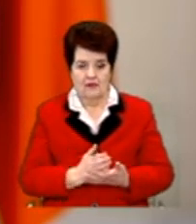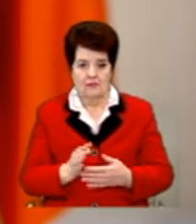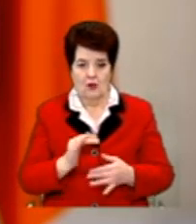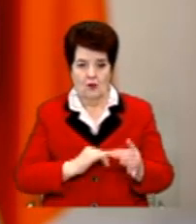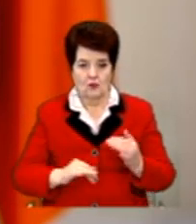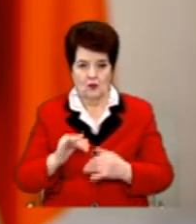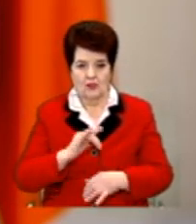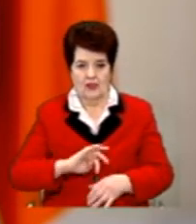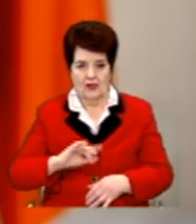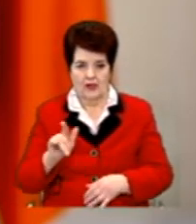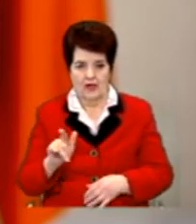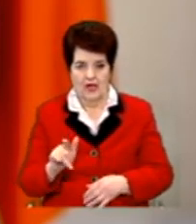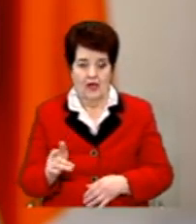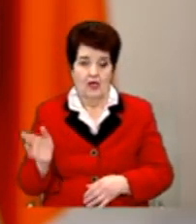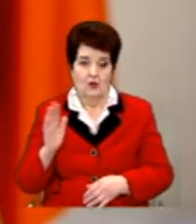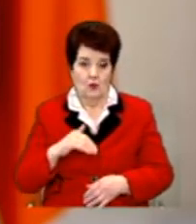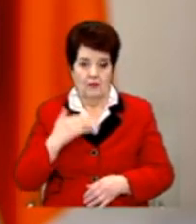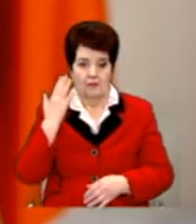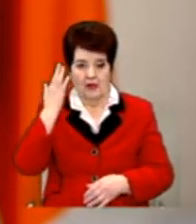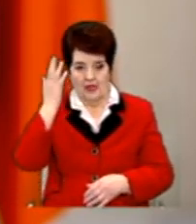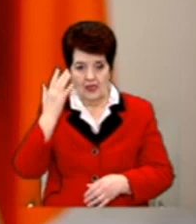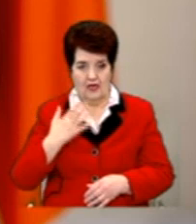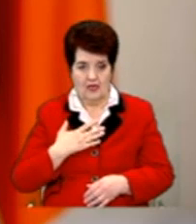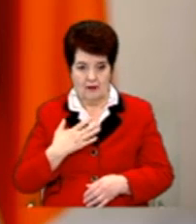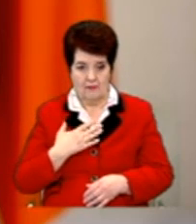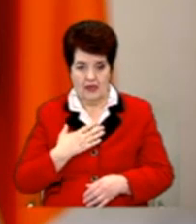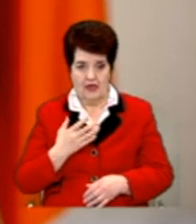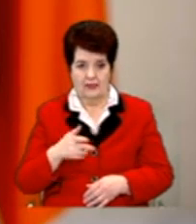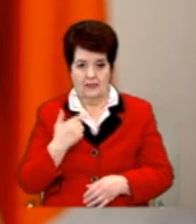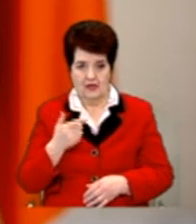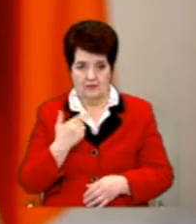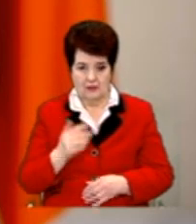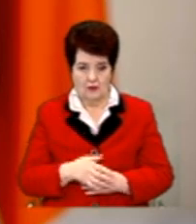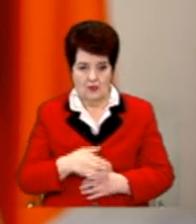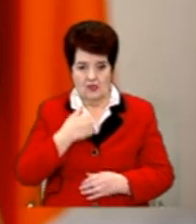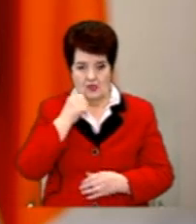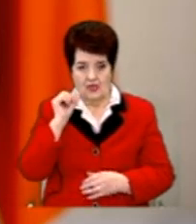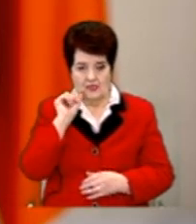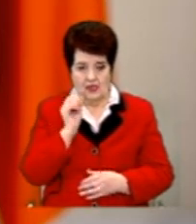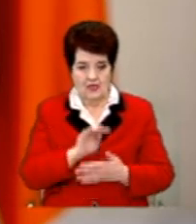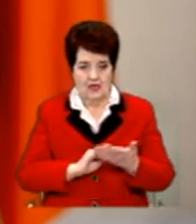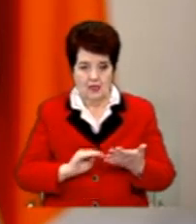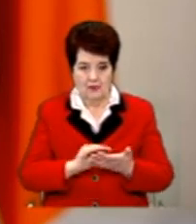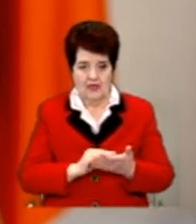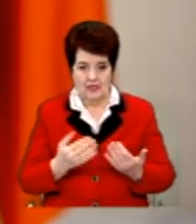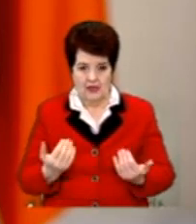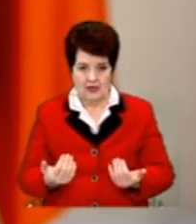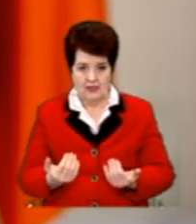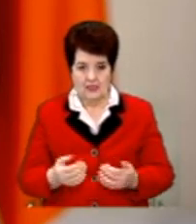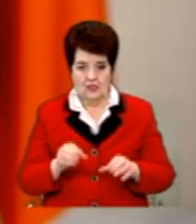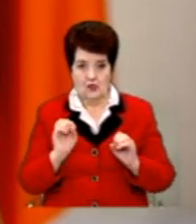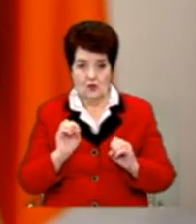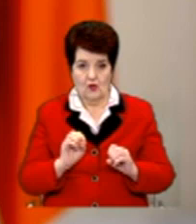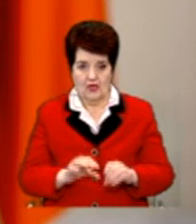consultări. După părerea mea, asta am spus și aseară, repet astăzi,